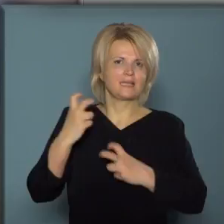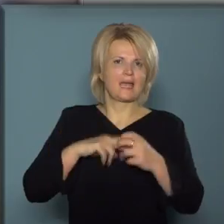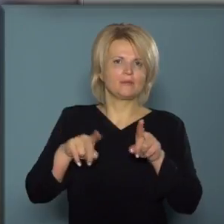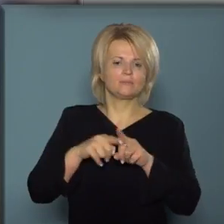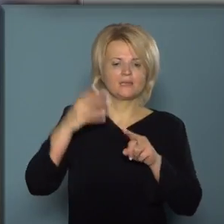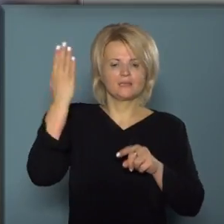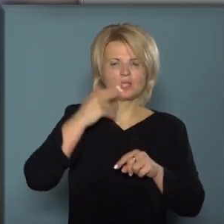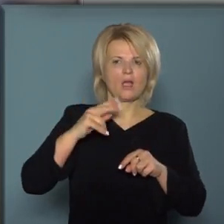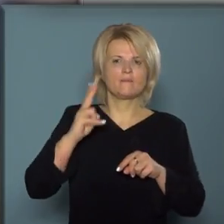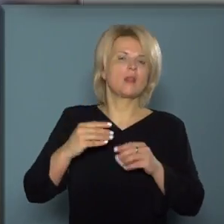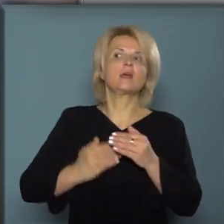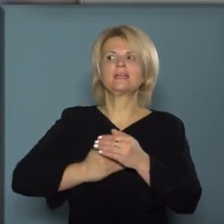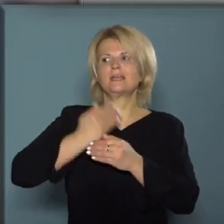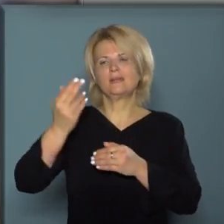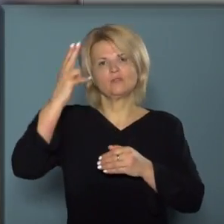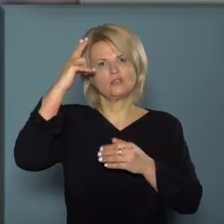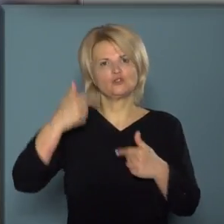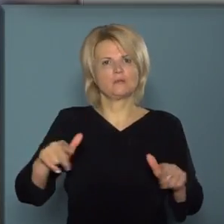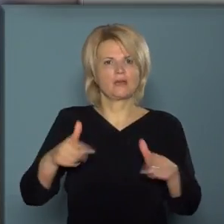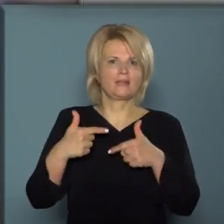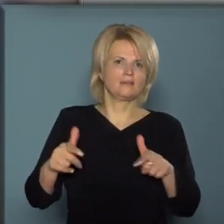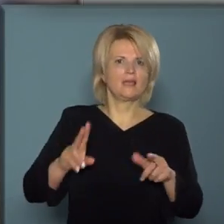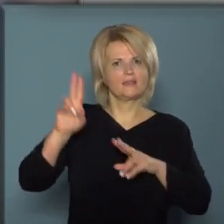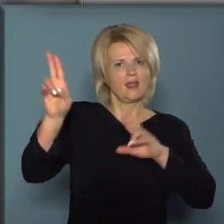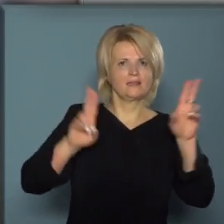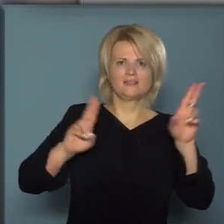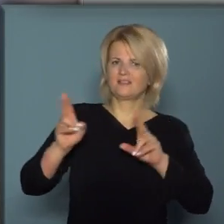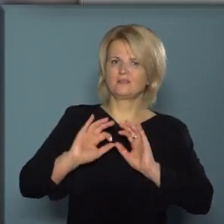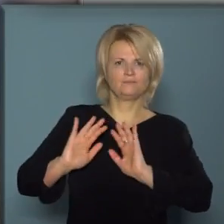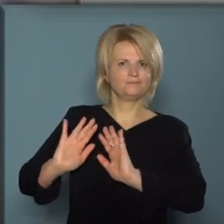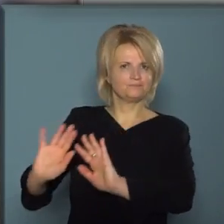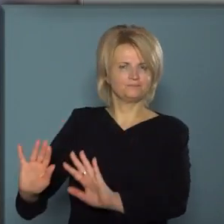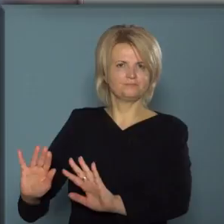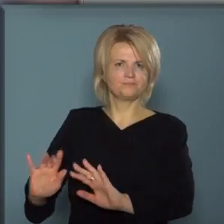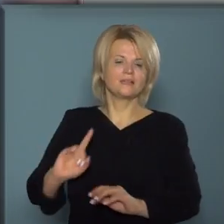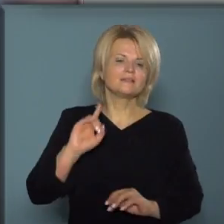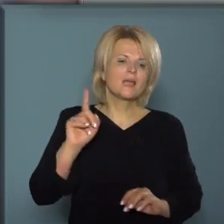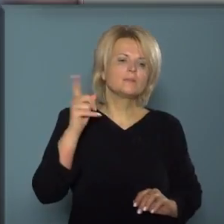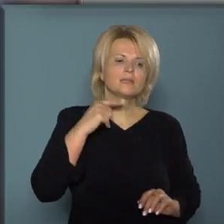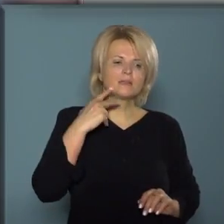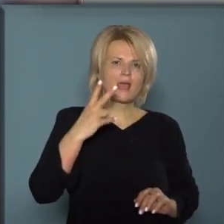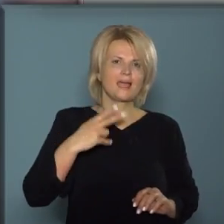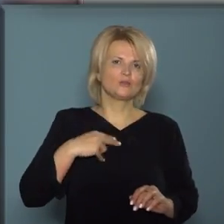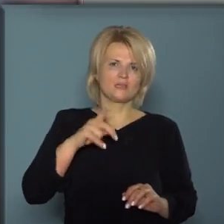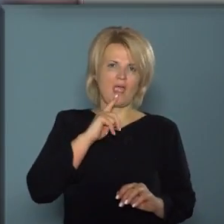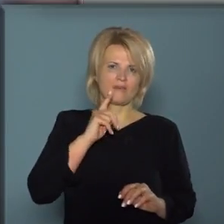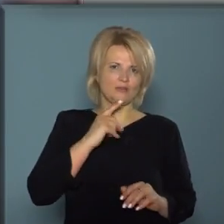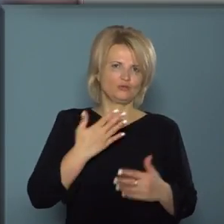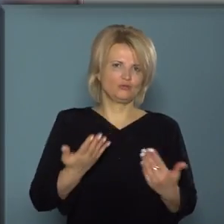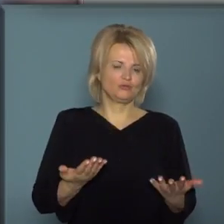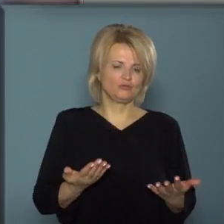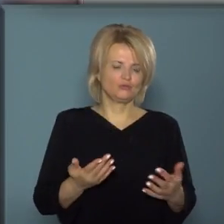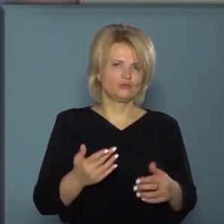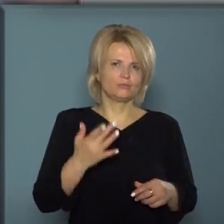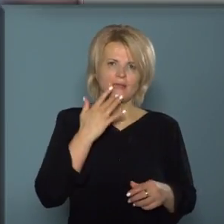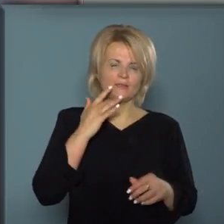valaki kívülről jelentkezik. De ezzel együtt azt látom, hogy nincs az a dülekedés vagy tolongás, mint ami akár